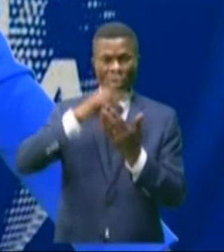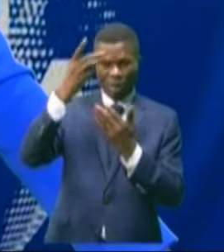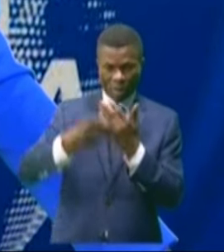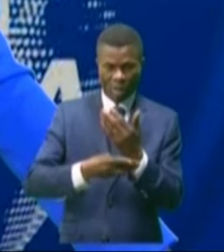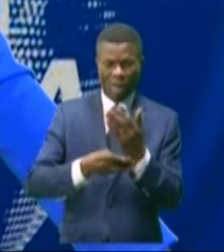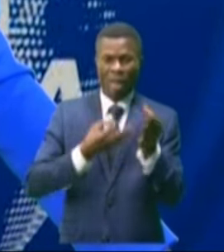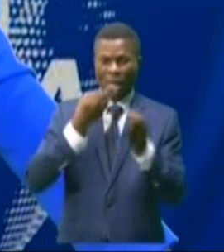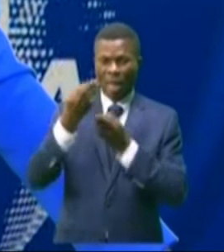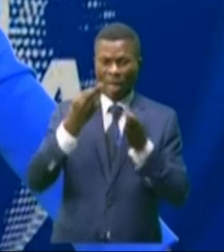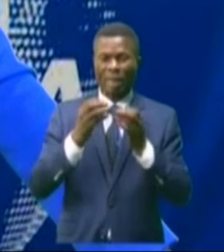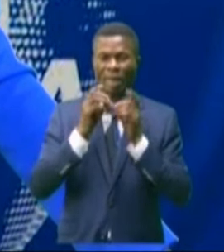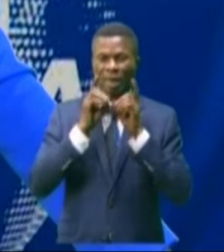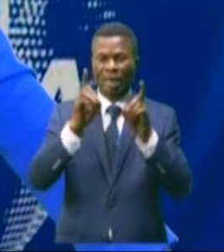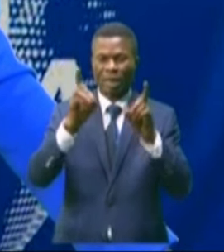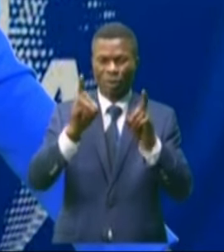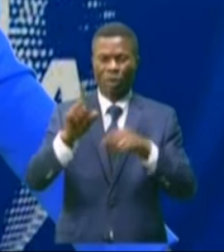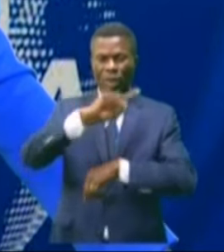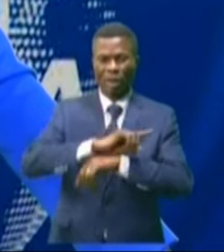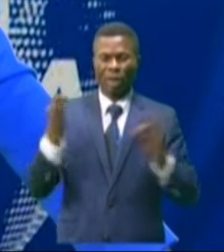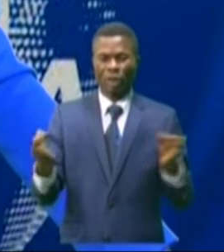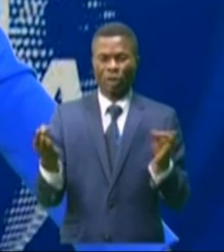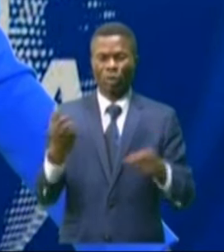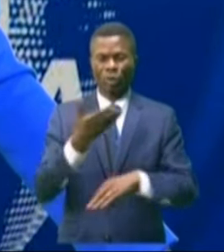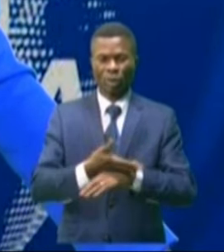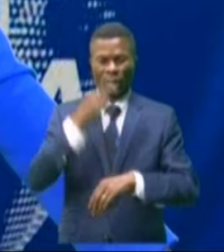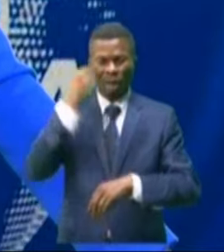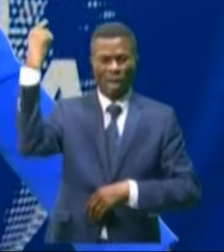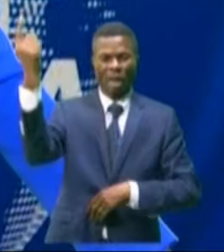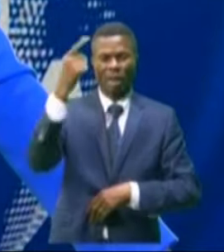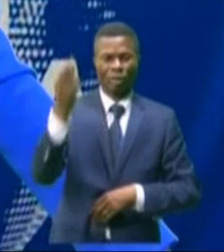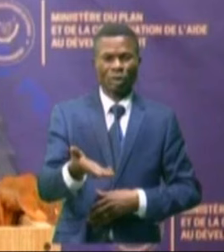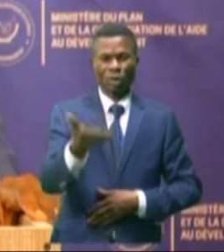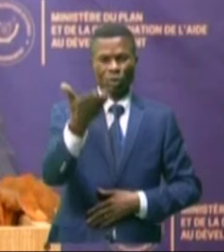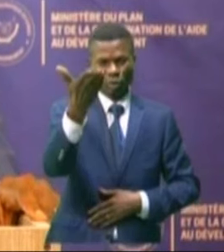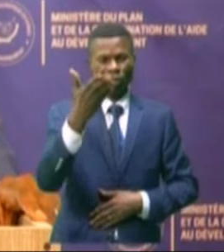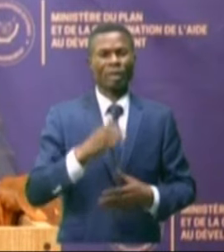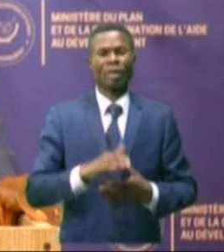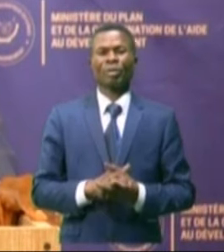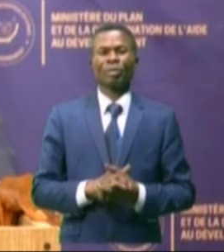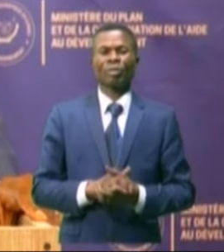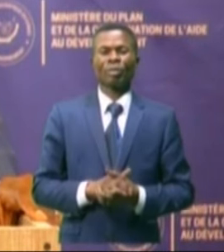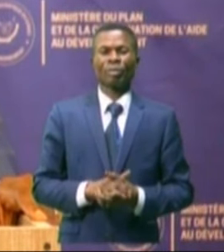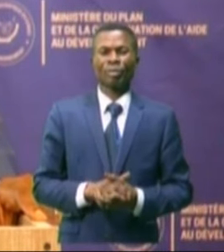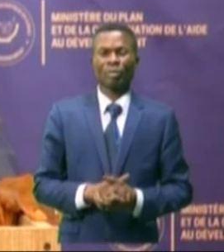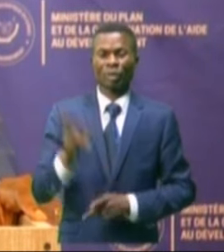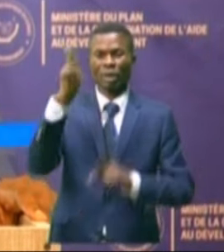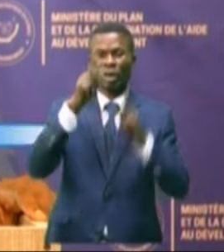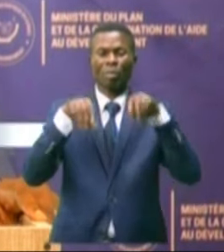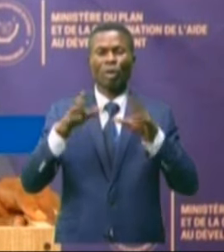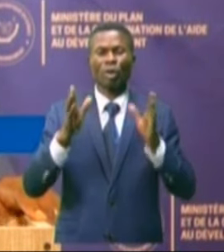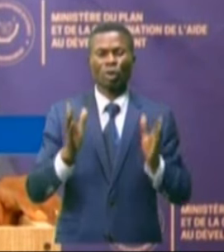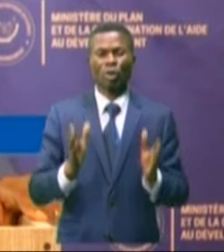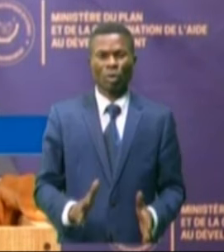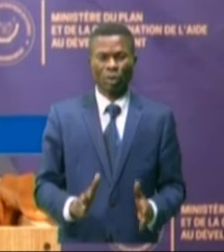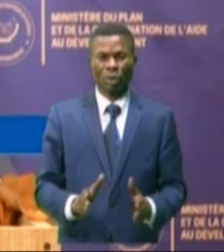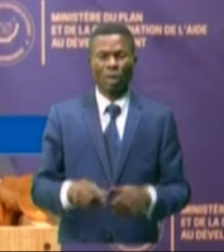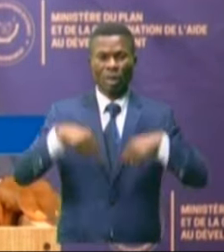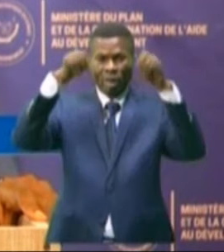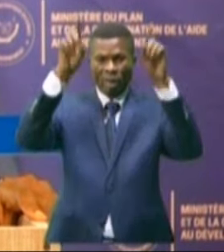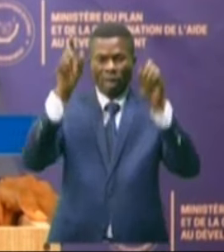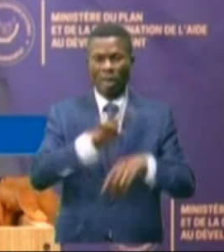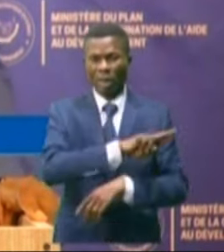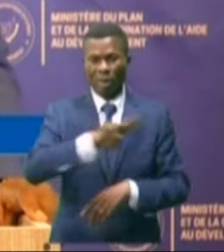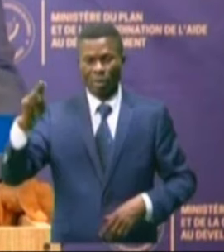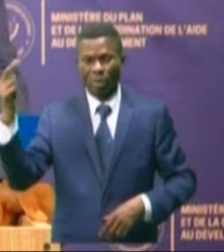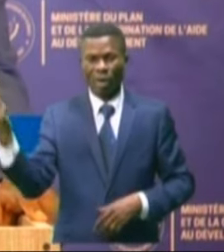fait un message à l'occasion de cette journée internationale. Chers compatriotes, en cette année